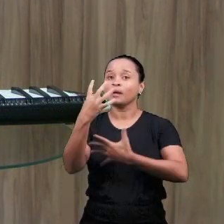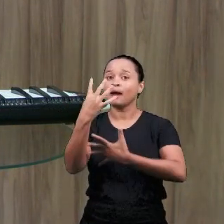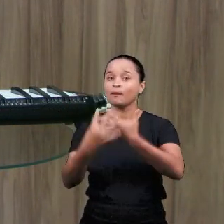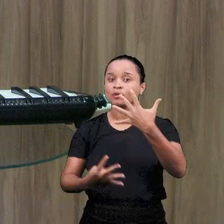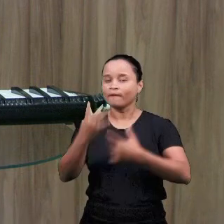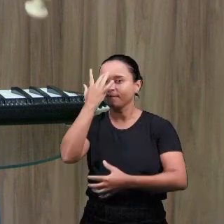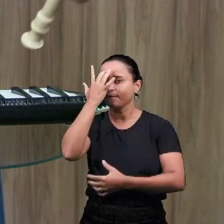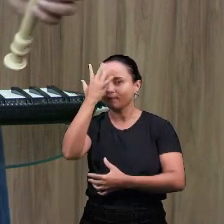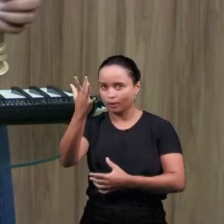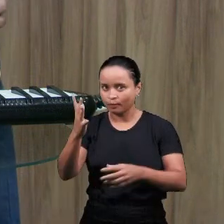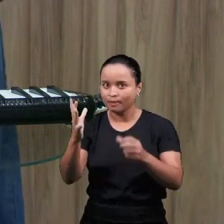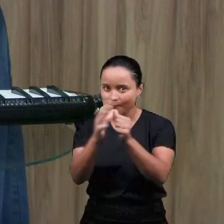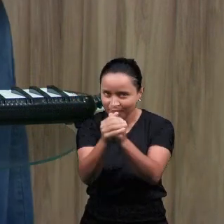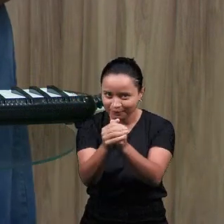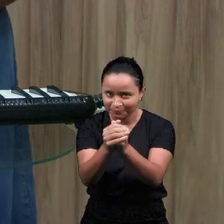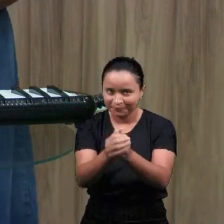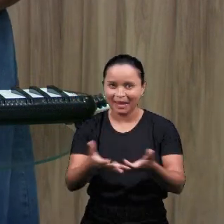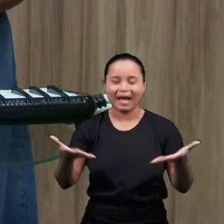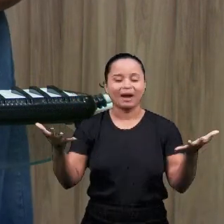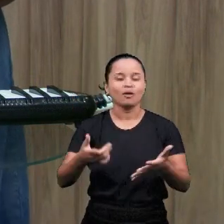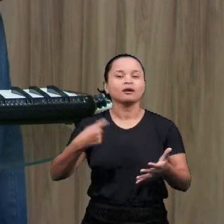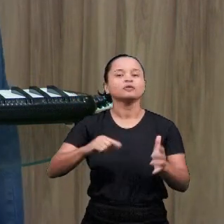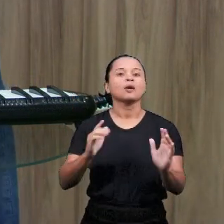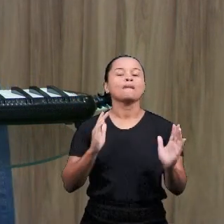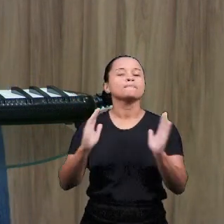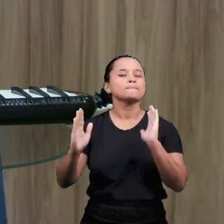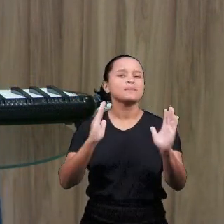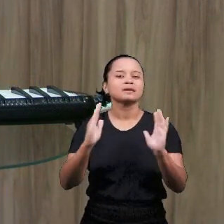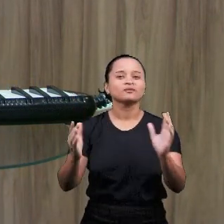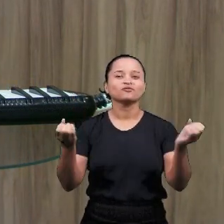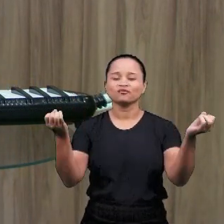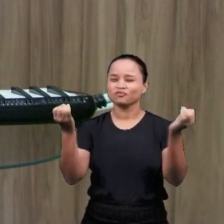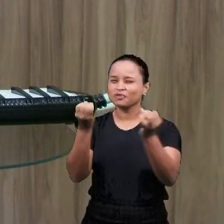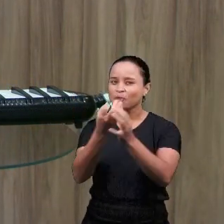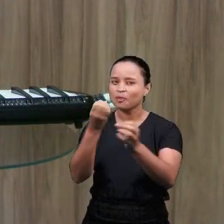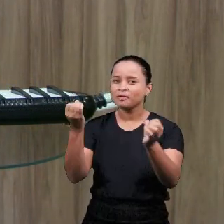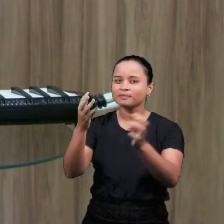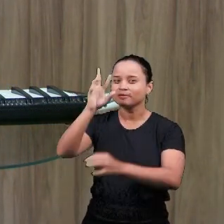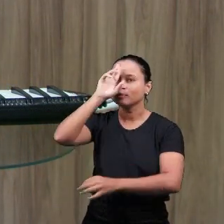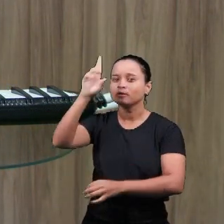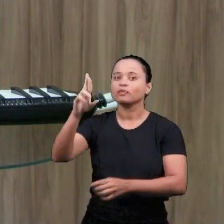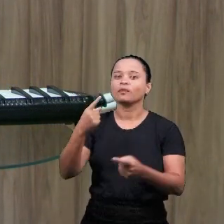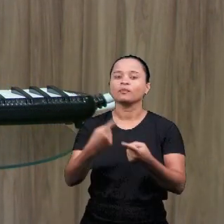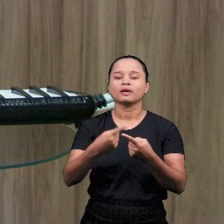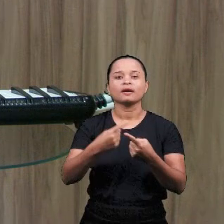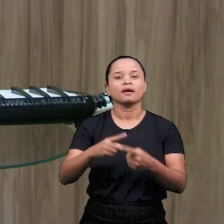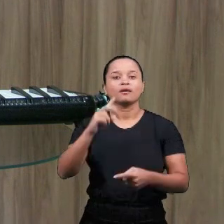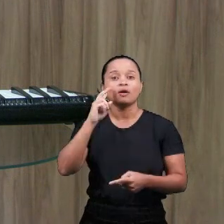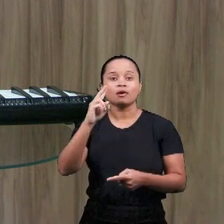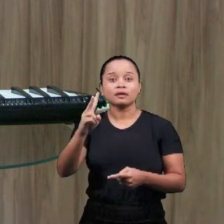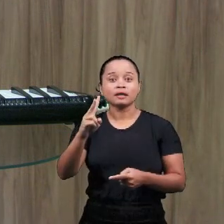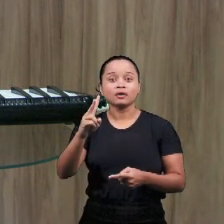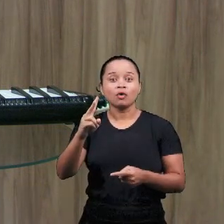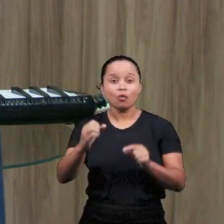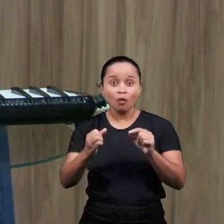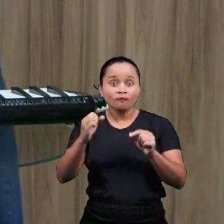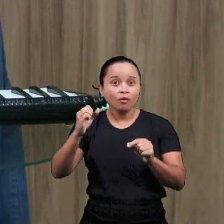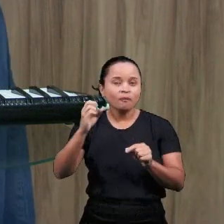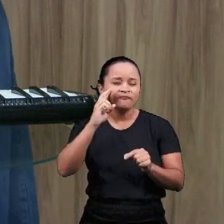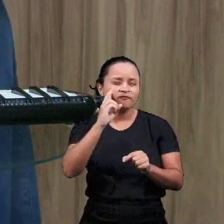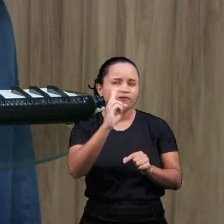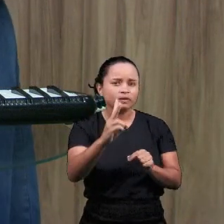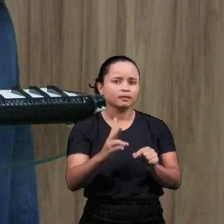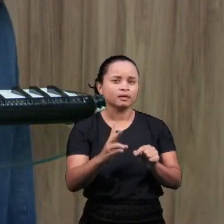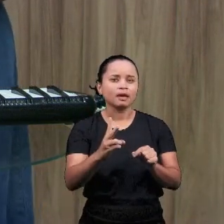Maintenant, nous allons voir un moment de glorification au Seigneur. Nous allons écouter la louange Viens Seigneur, visite